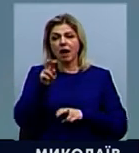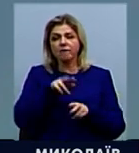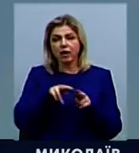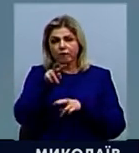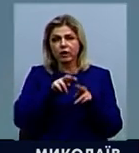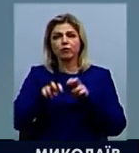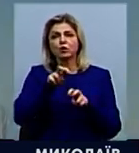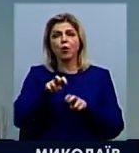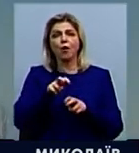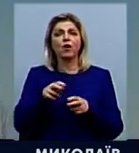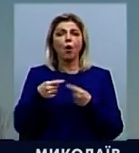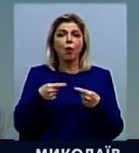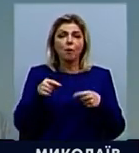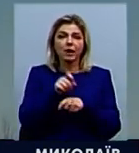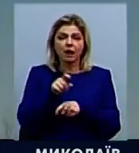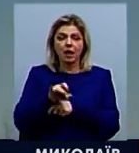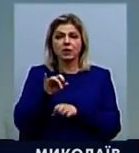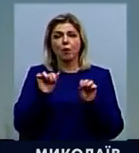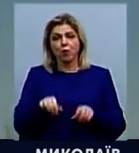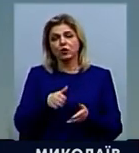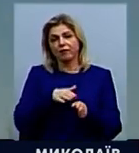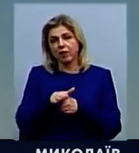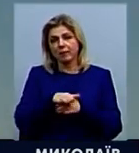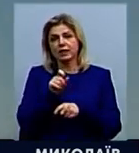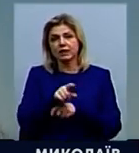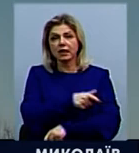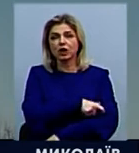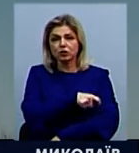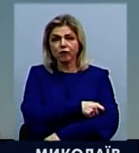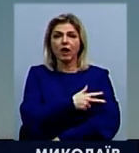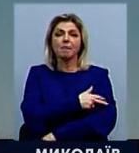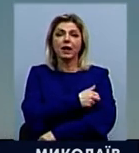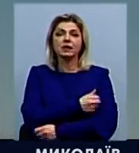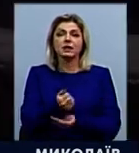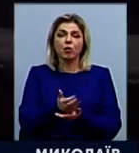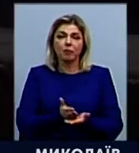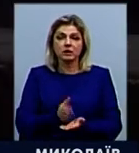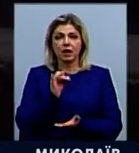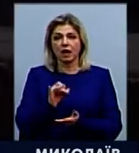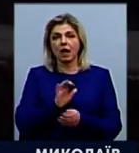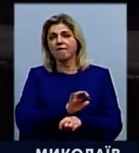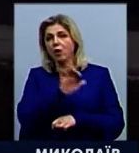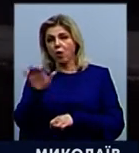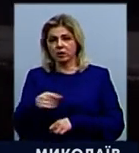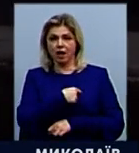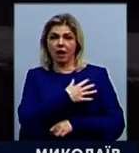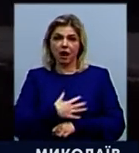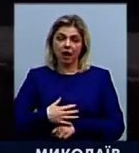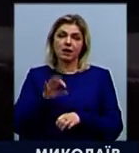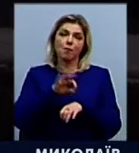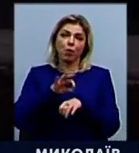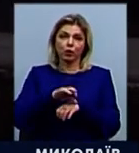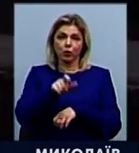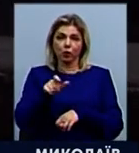пошуково-рятувальних операцій, може виконувати завдання знесення чергування щодо медичного забезпечення, евакуація поранених та хворих як